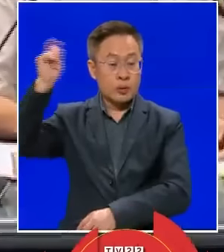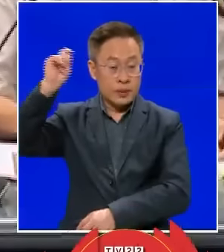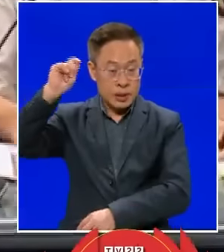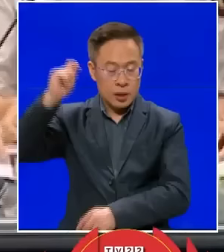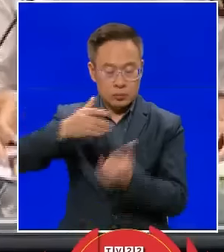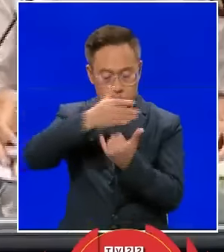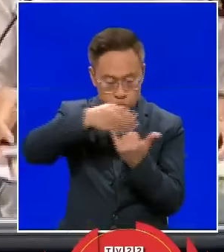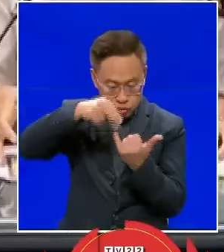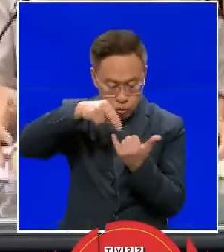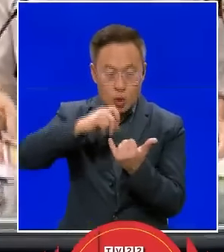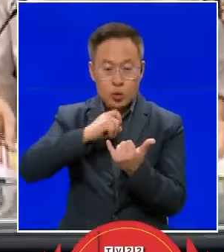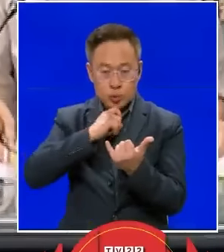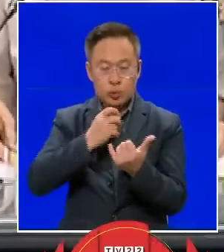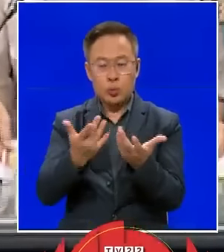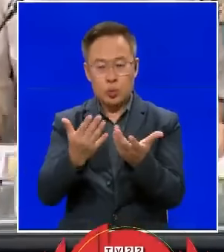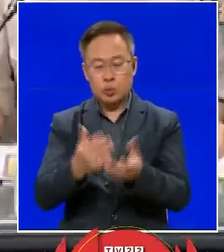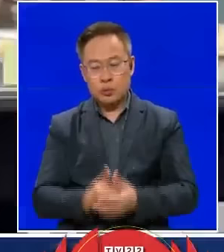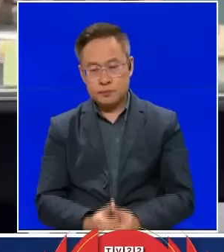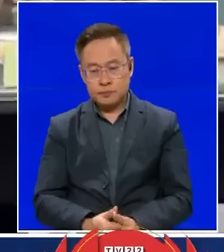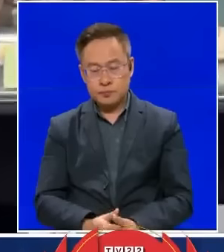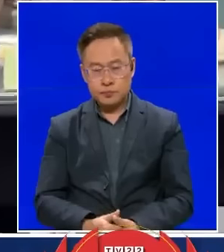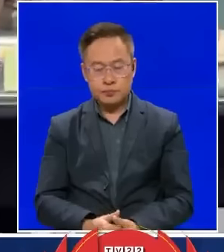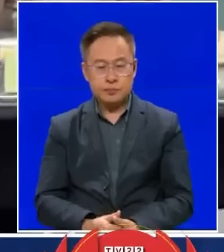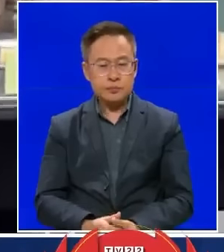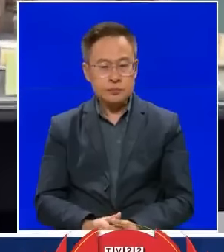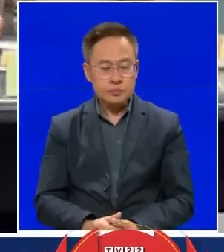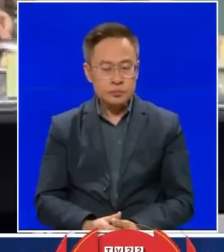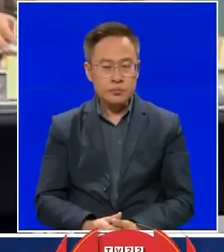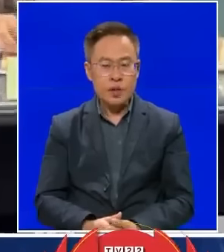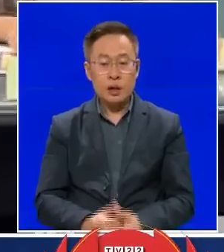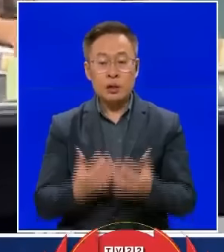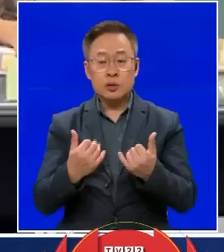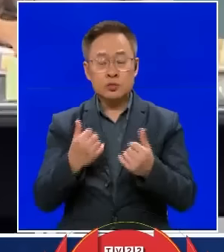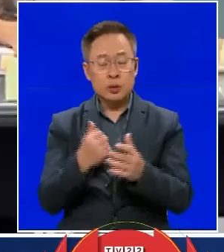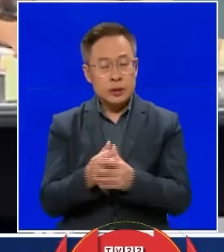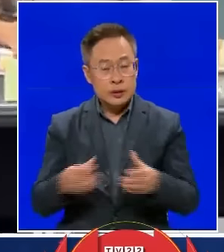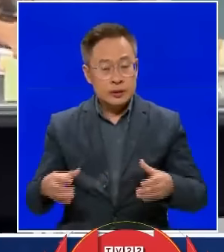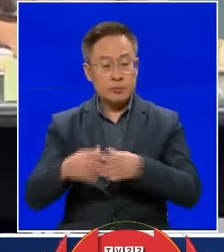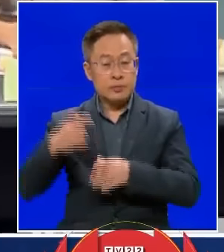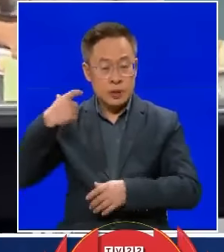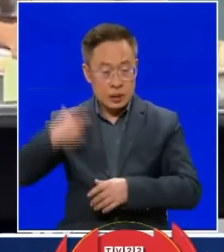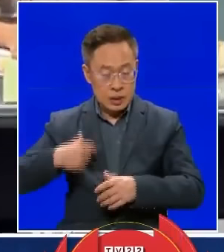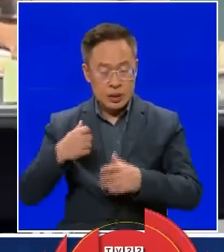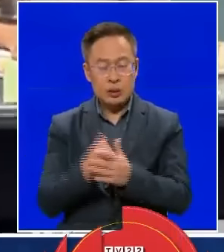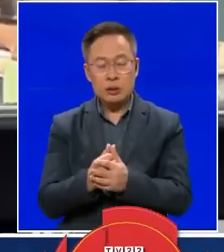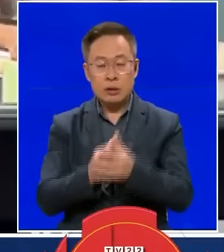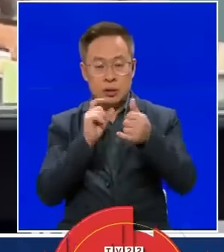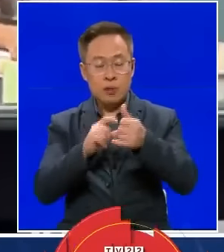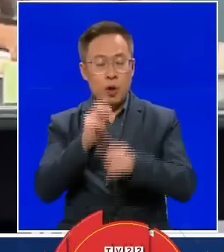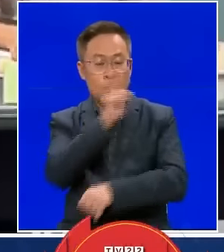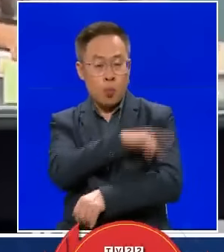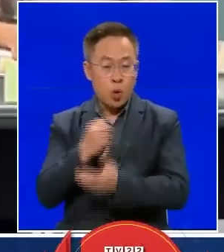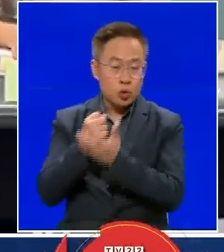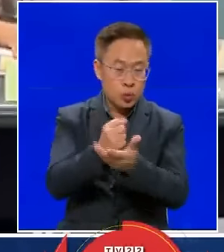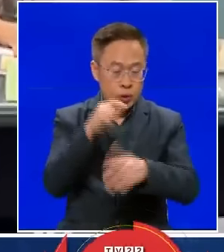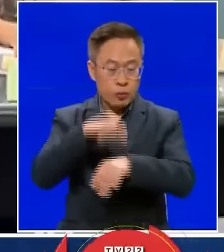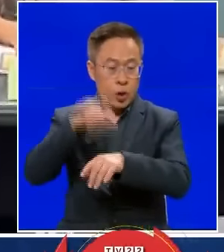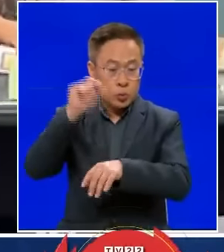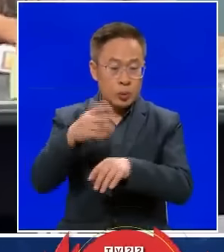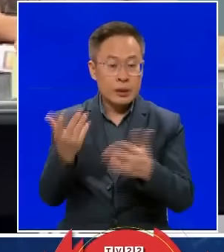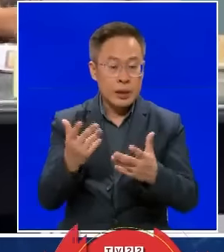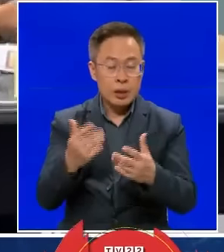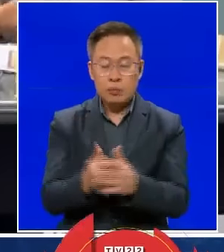ทีมทนายความก็บอกไปเมื่อสักครู่นี้ว่ามีการตั้งคำถามเกี่ยวกับกับเรื่องของการเข้าไปรักษาอย่างทันท่วงทีหรือไม่นะคะแล้วก็เขา